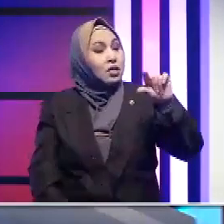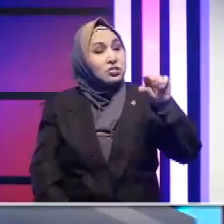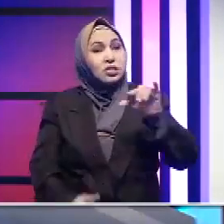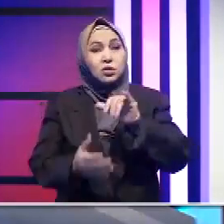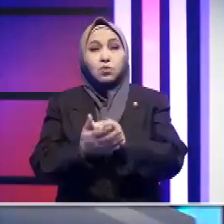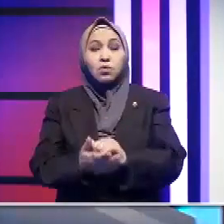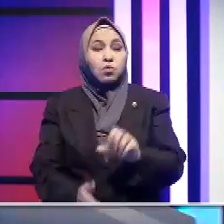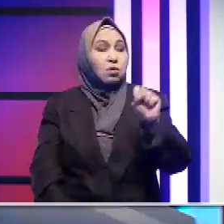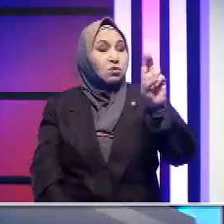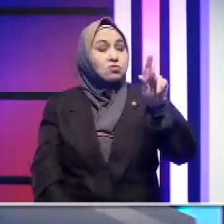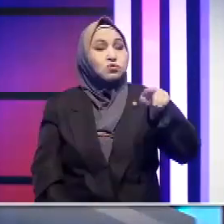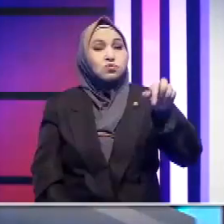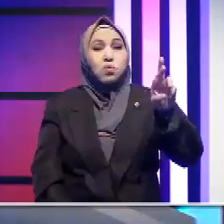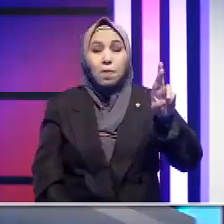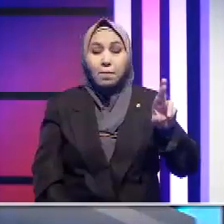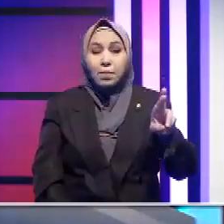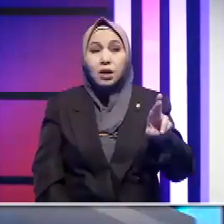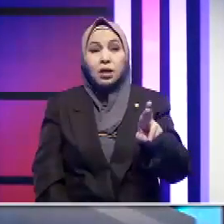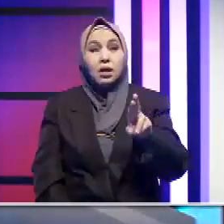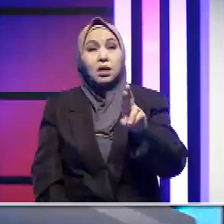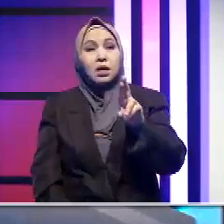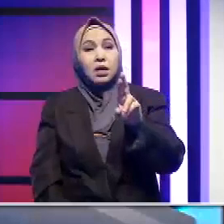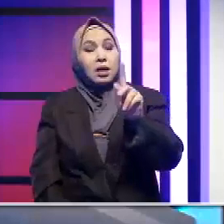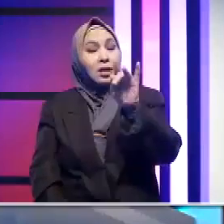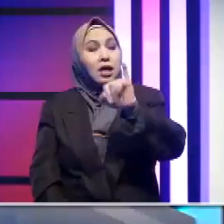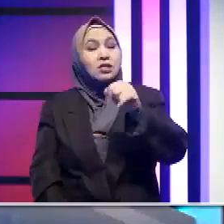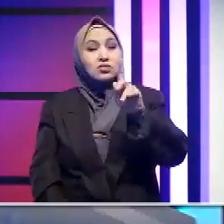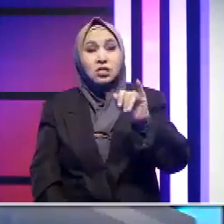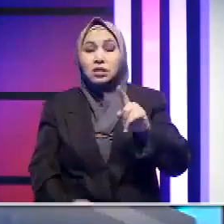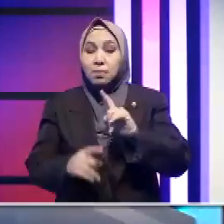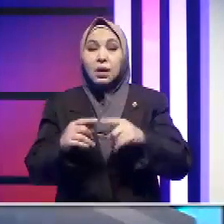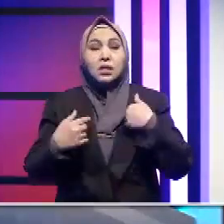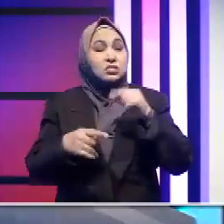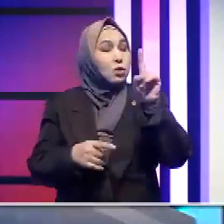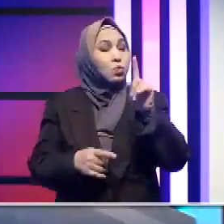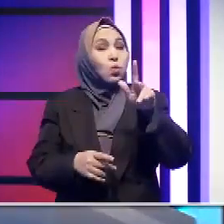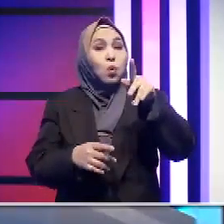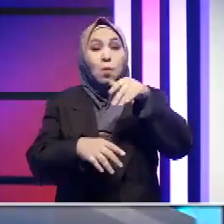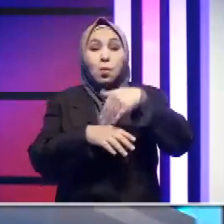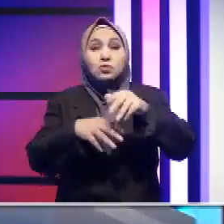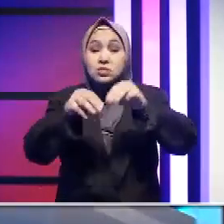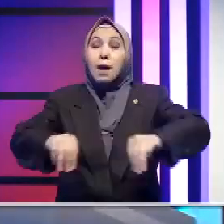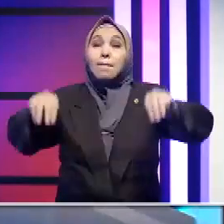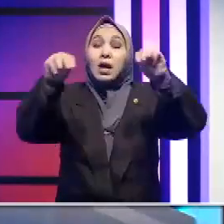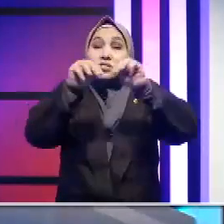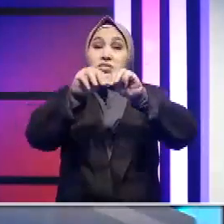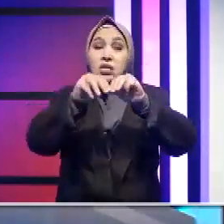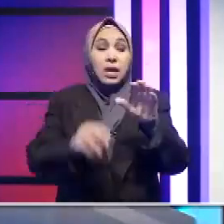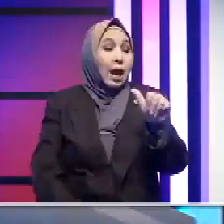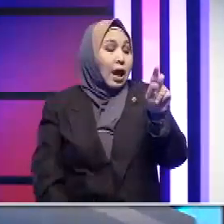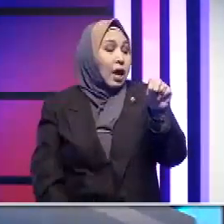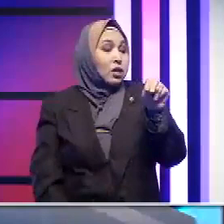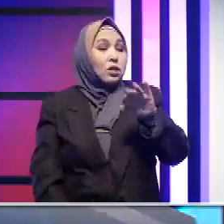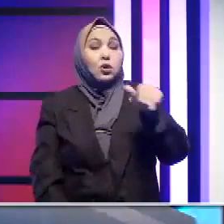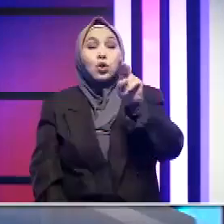super keju super Kezia ataupun Kezia ada satu pos masjid masjid an-nur